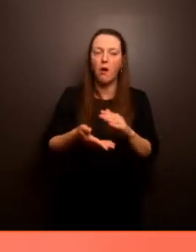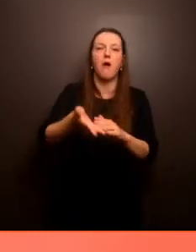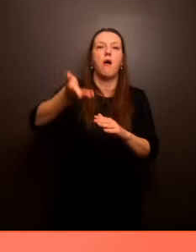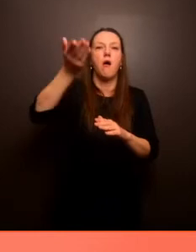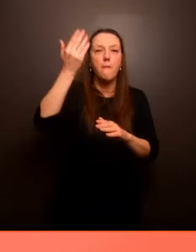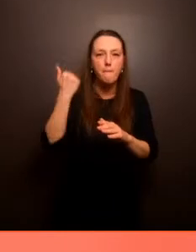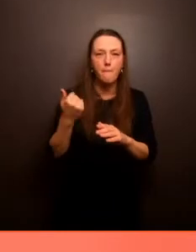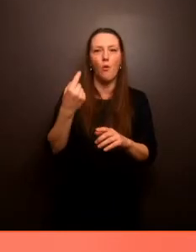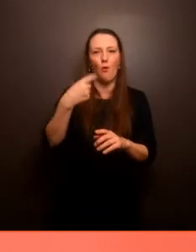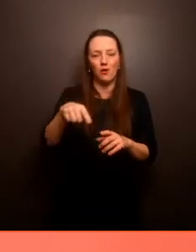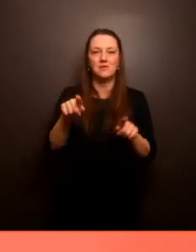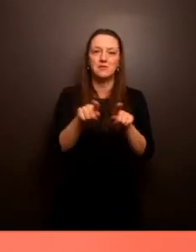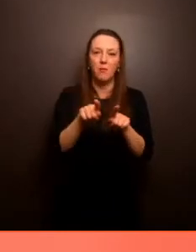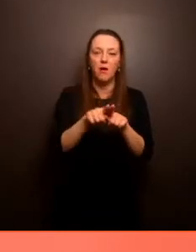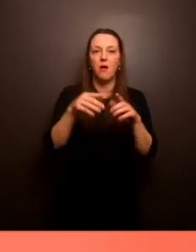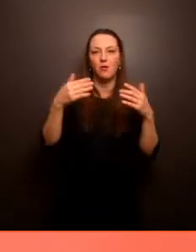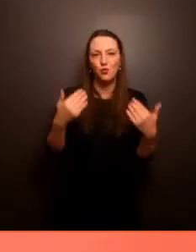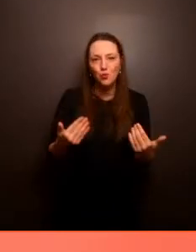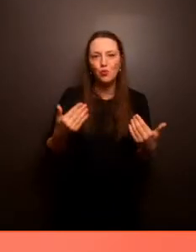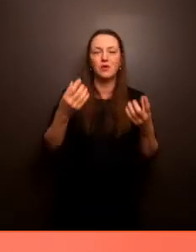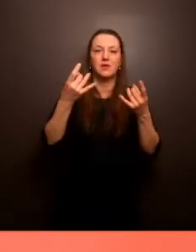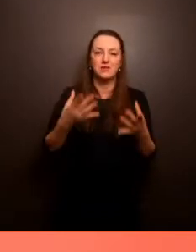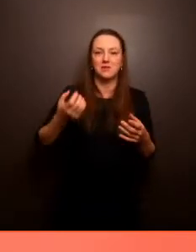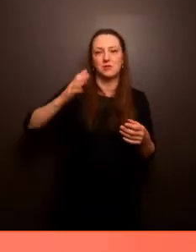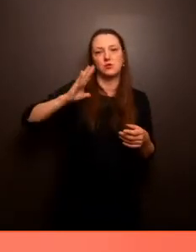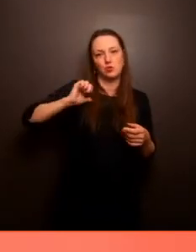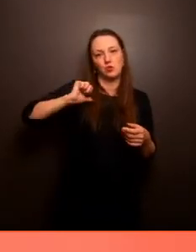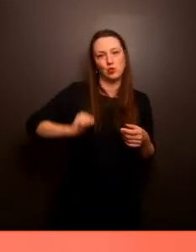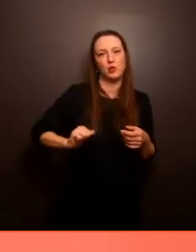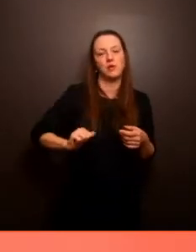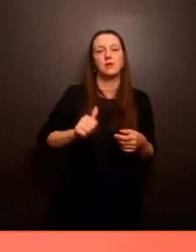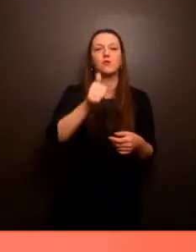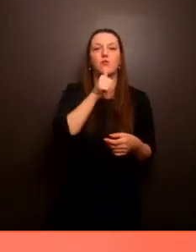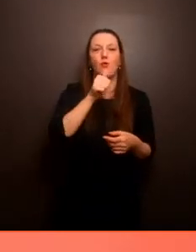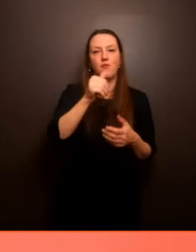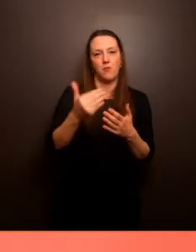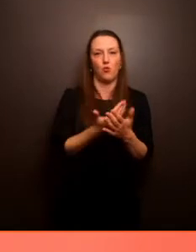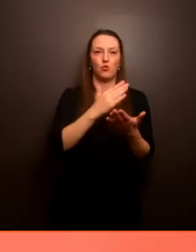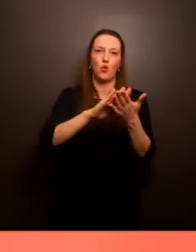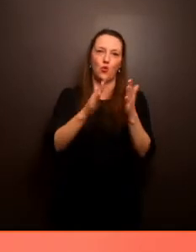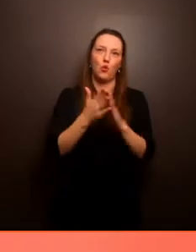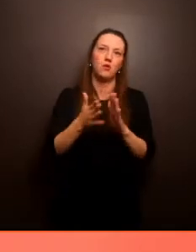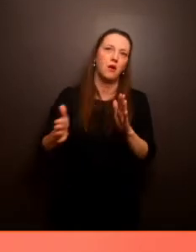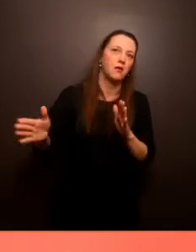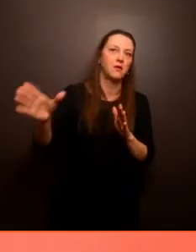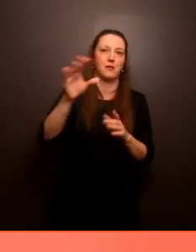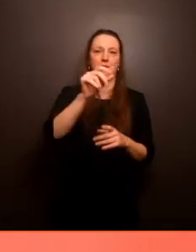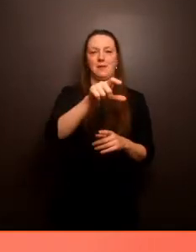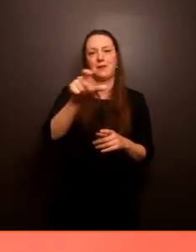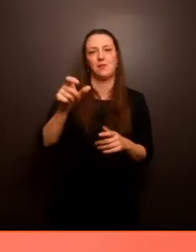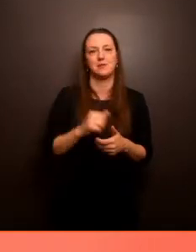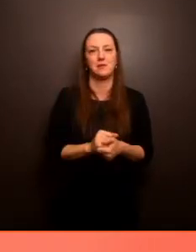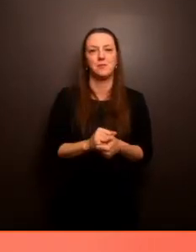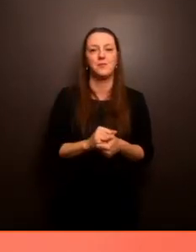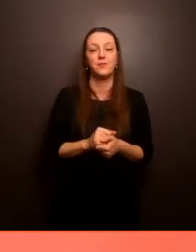sunnitud proovima, olime sunnitud kõik need võimalused enda jaoks realiseerima. Ja ma julgen